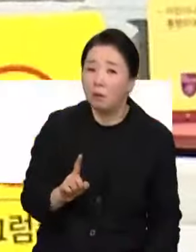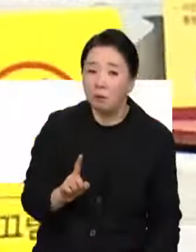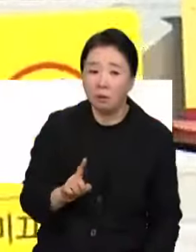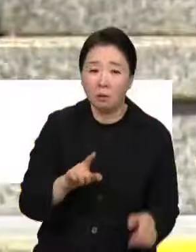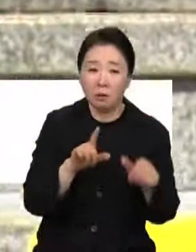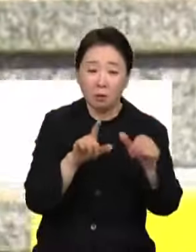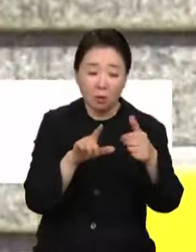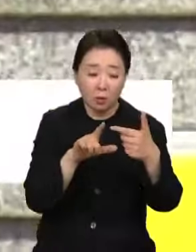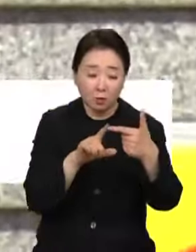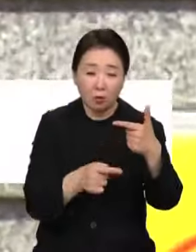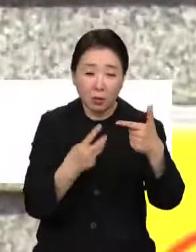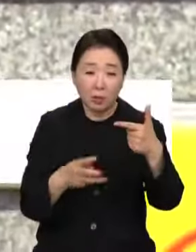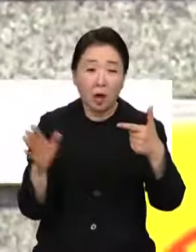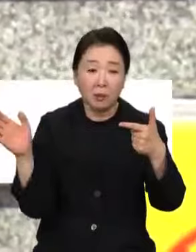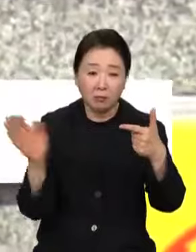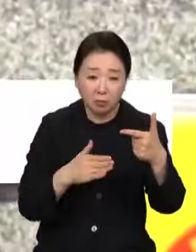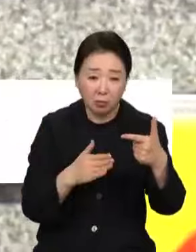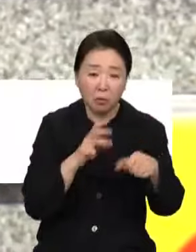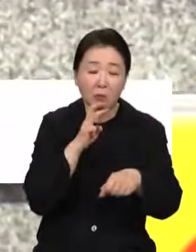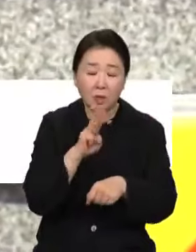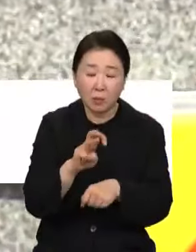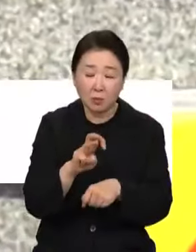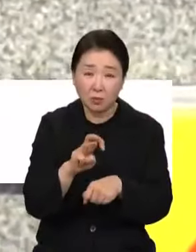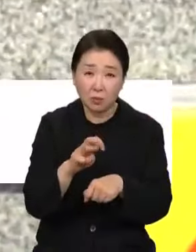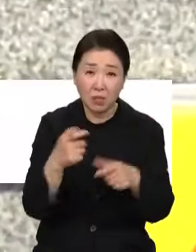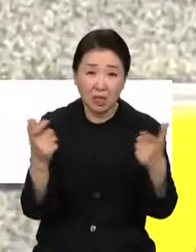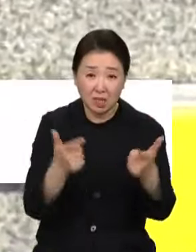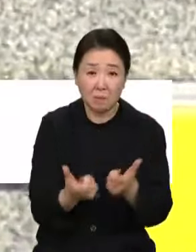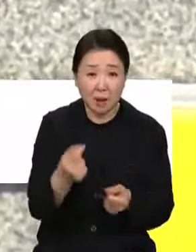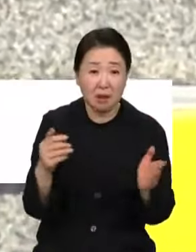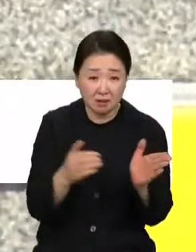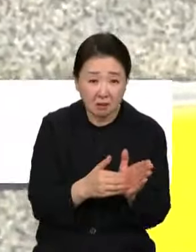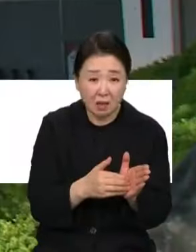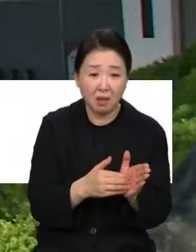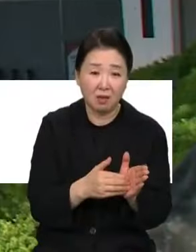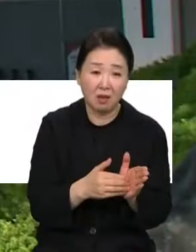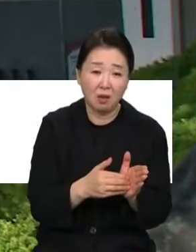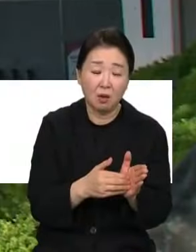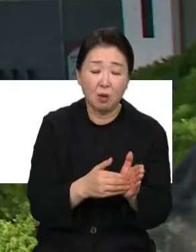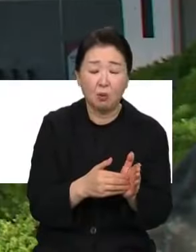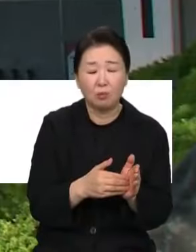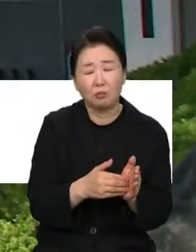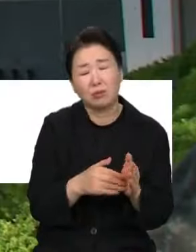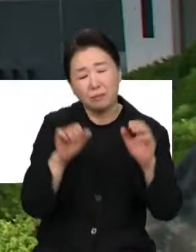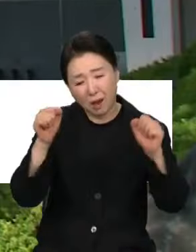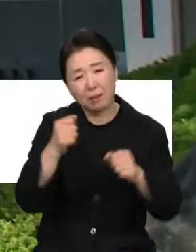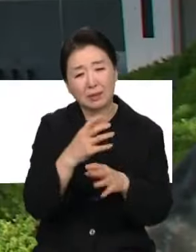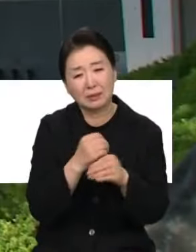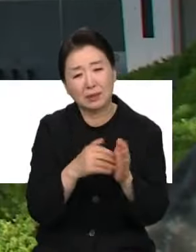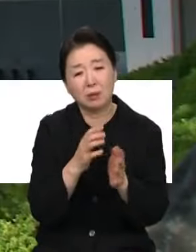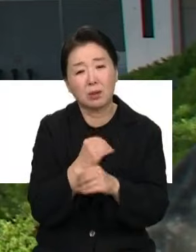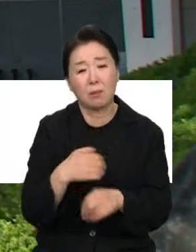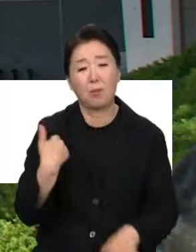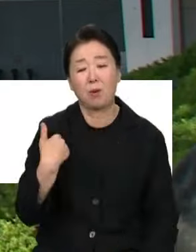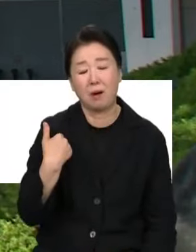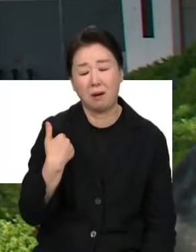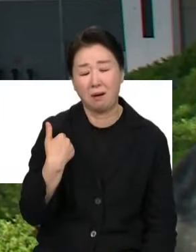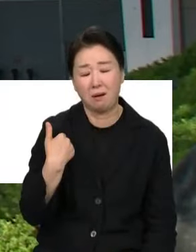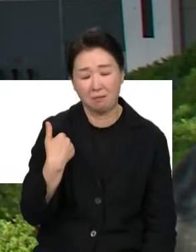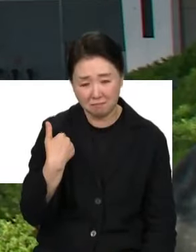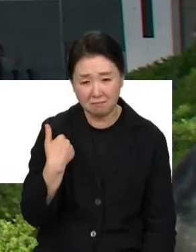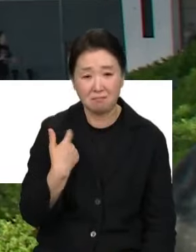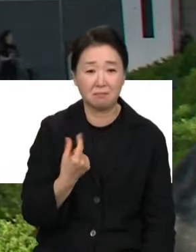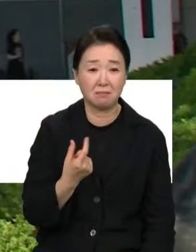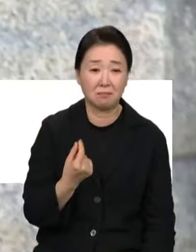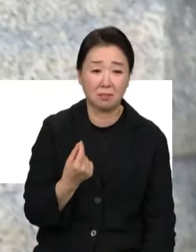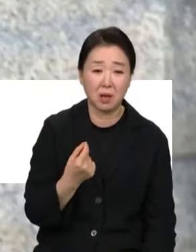3일부터 상품 접근을 하는데 언제 끝날지는 저희도 모르고 그대도 모르고 한 달이